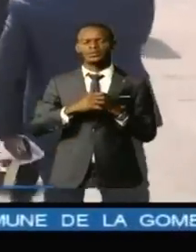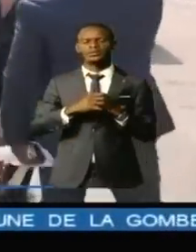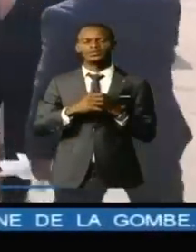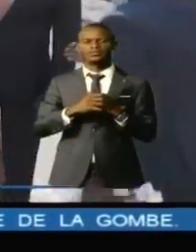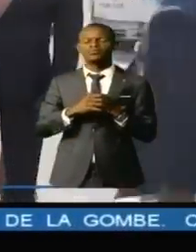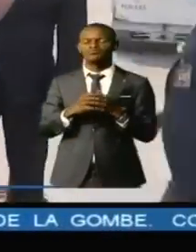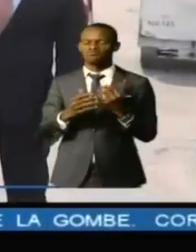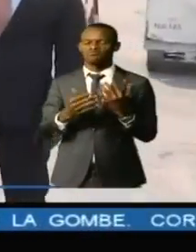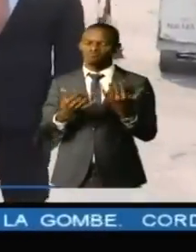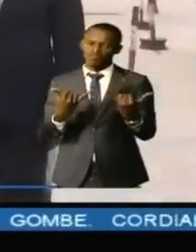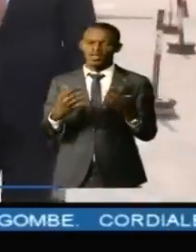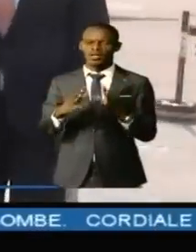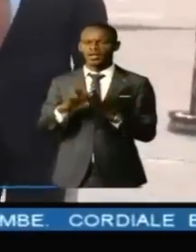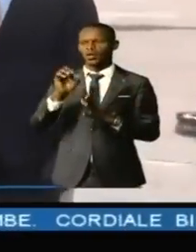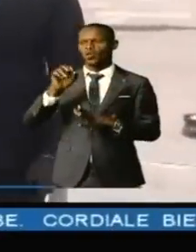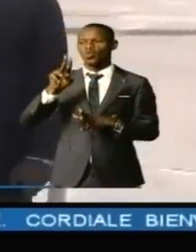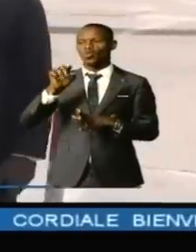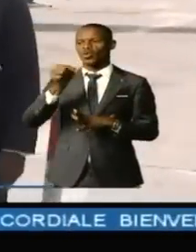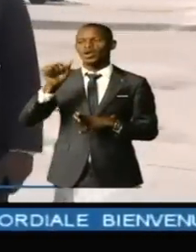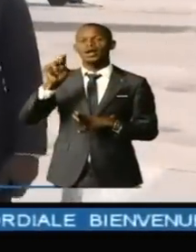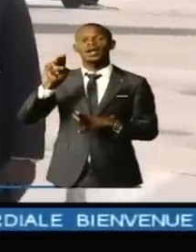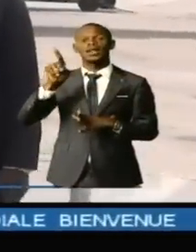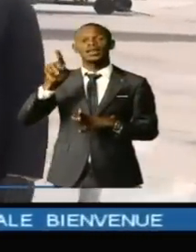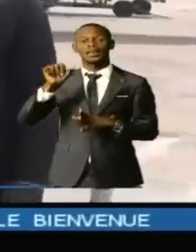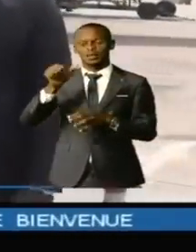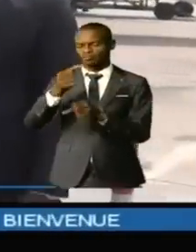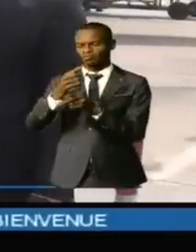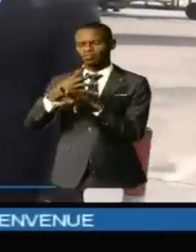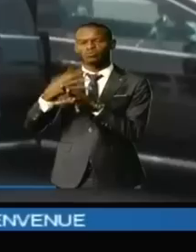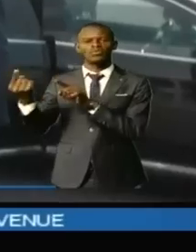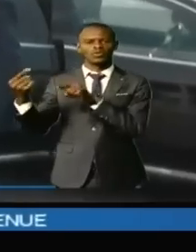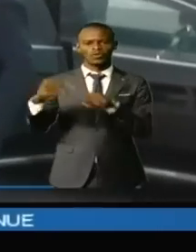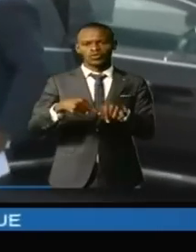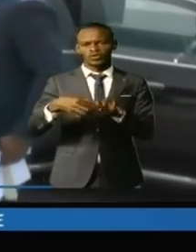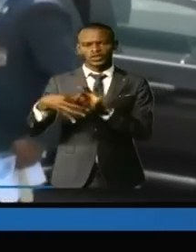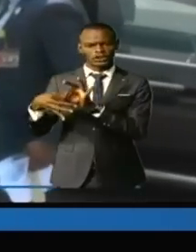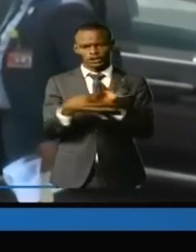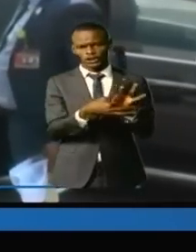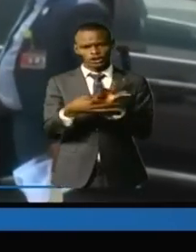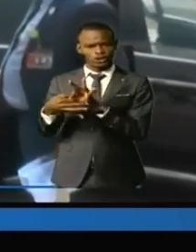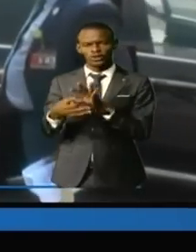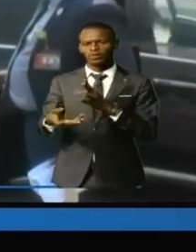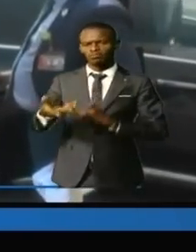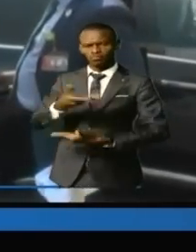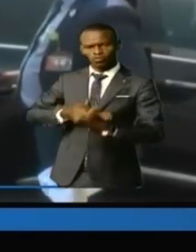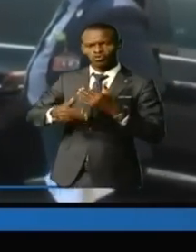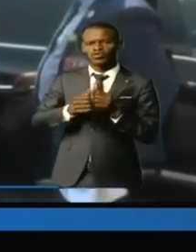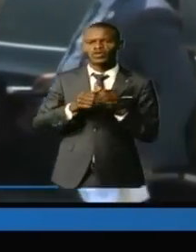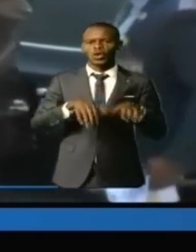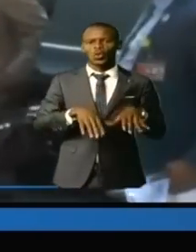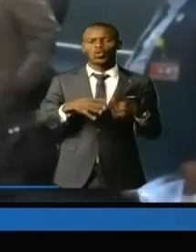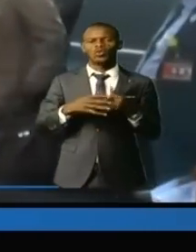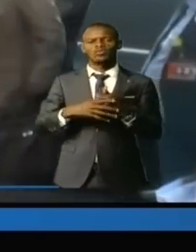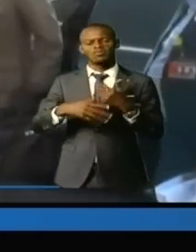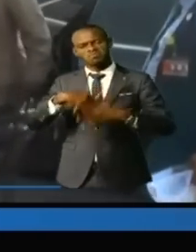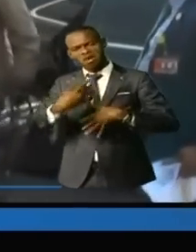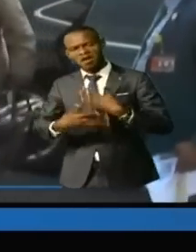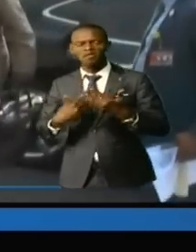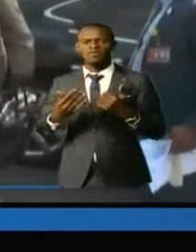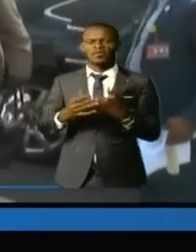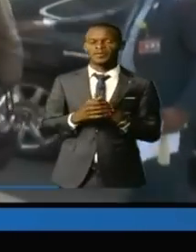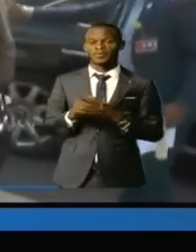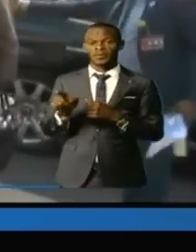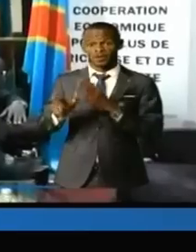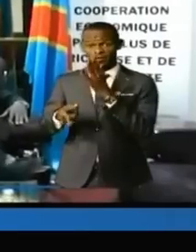désire développer plus de relations d'affaires et économiques avec la République démocratique du Congo. Ali Twala Rebecca,